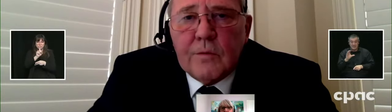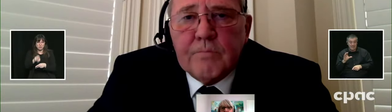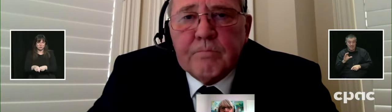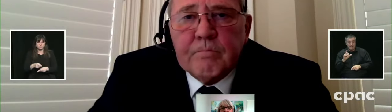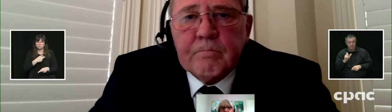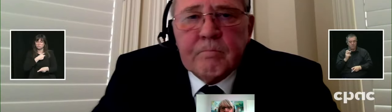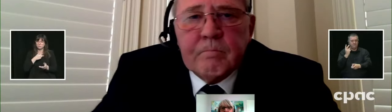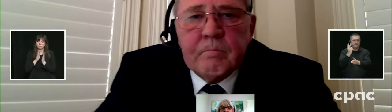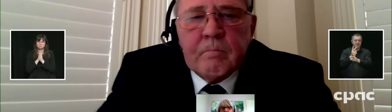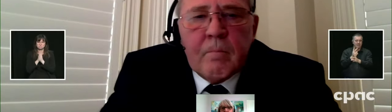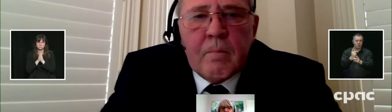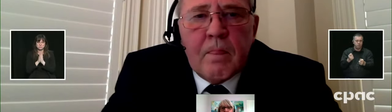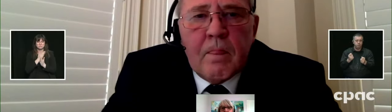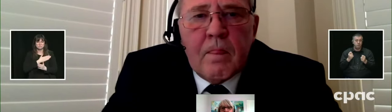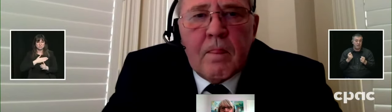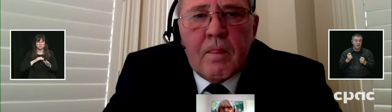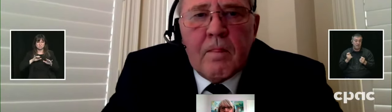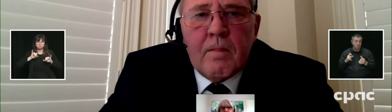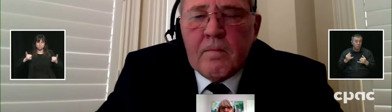people to do.